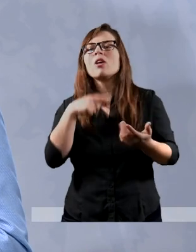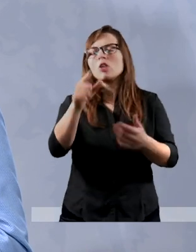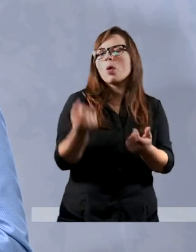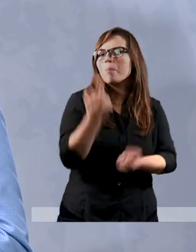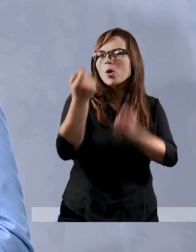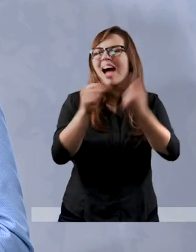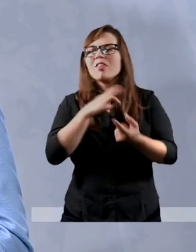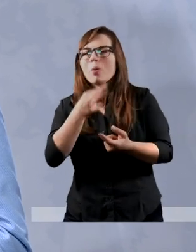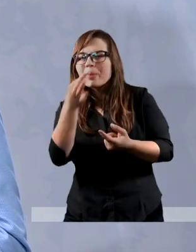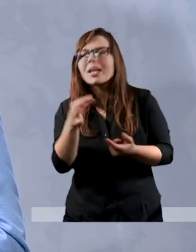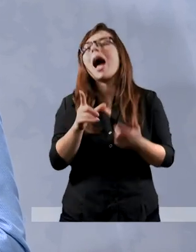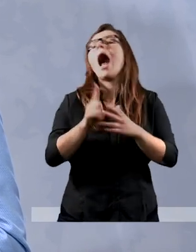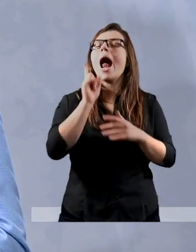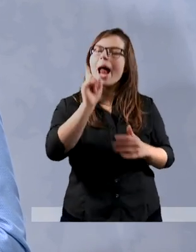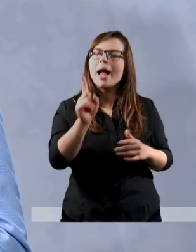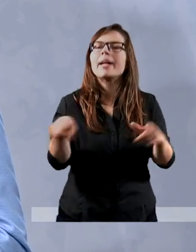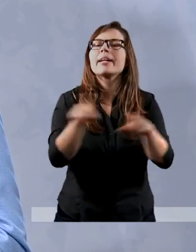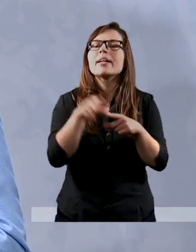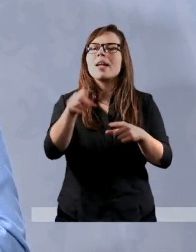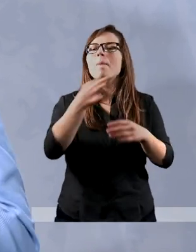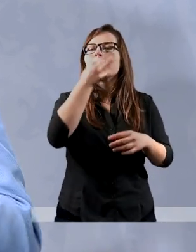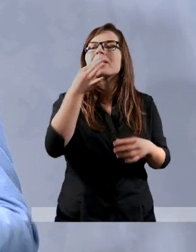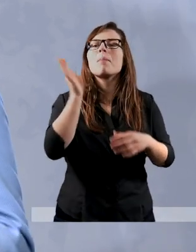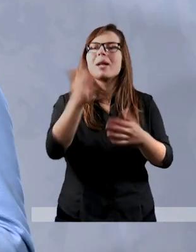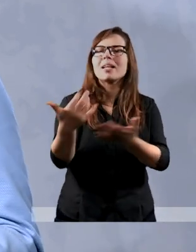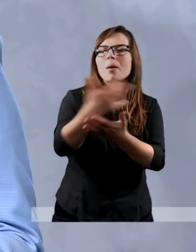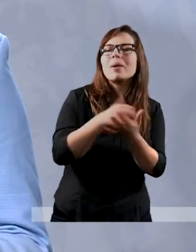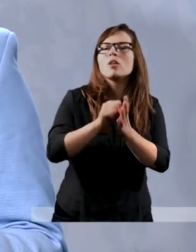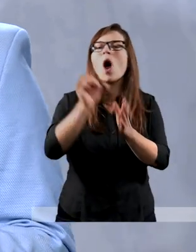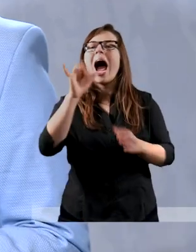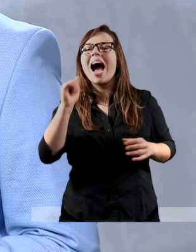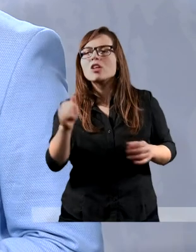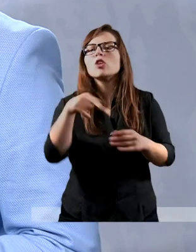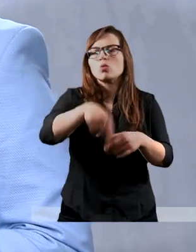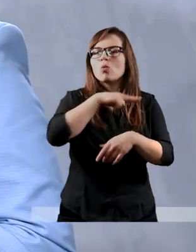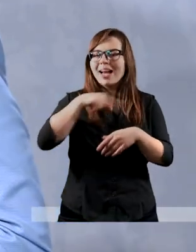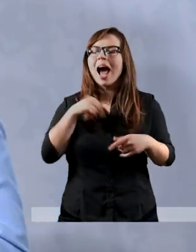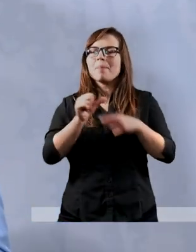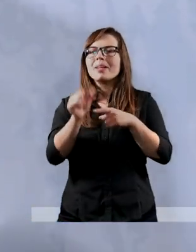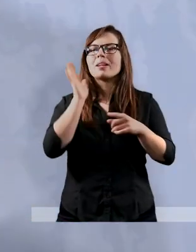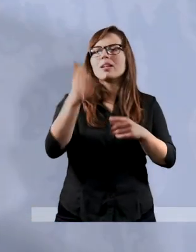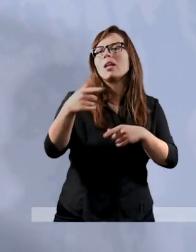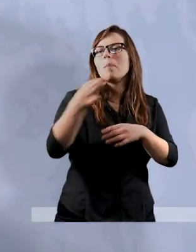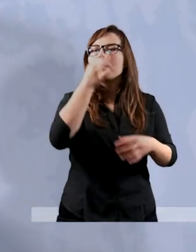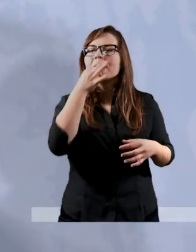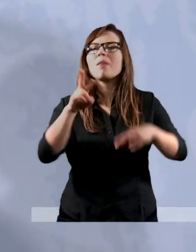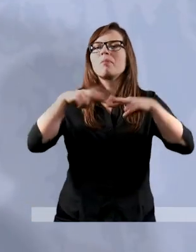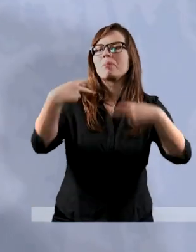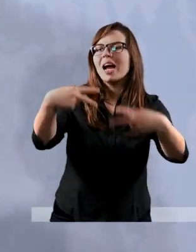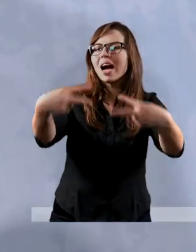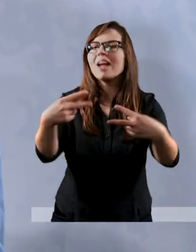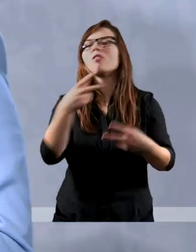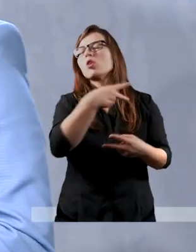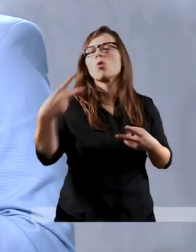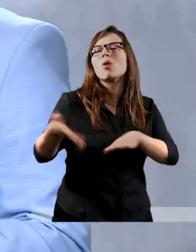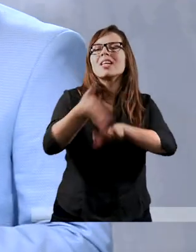się pojawią, ale też te pytania będziesz zbierał, przekazywał Asi. Asia tutaj z nami jest, Asia nam będzie te pytania przekazywać, więc w